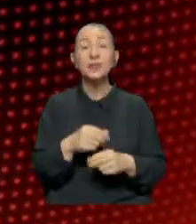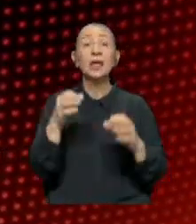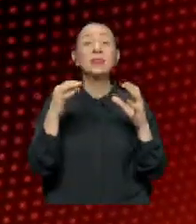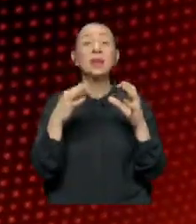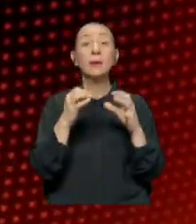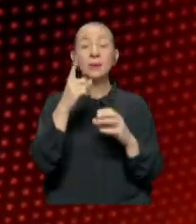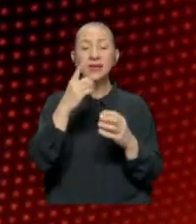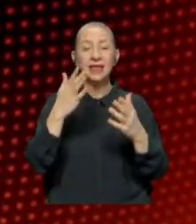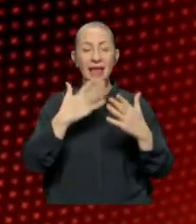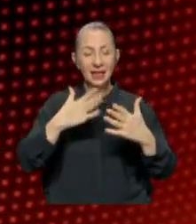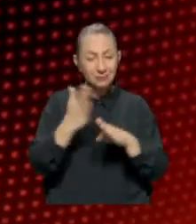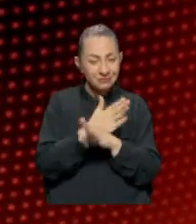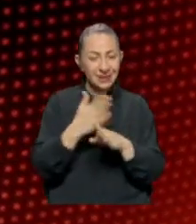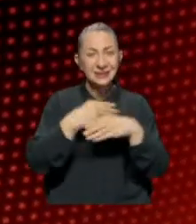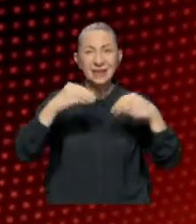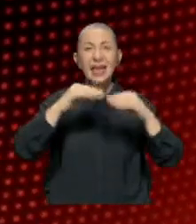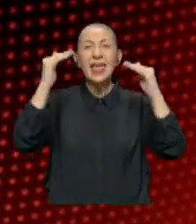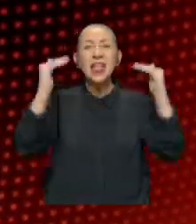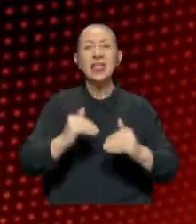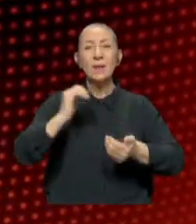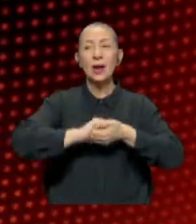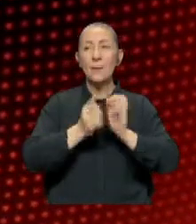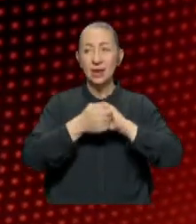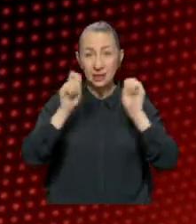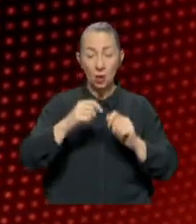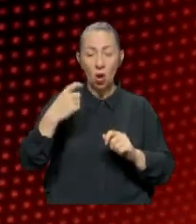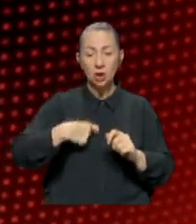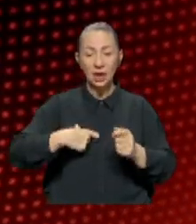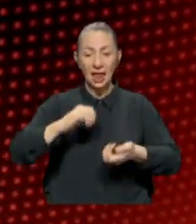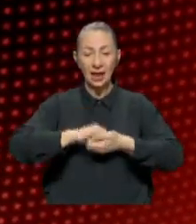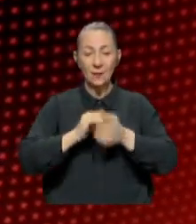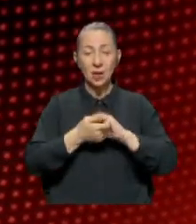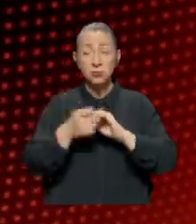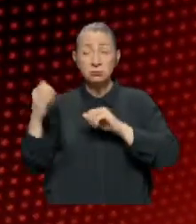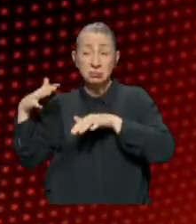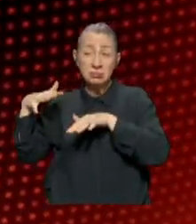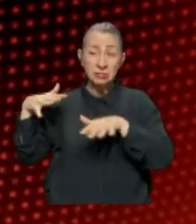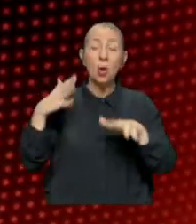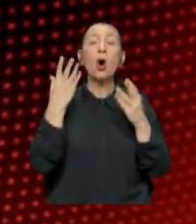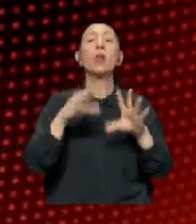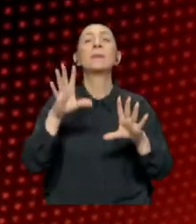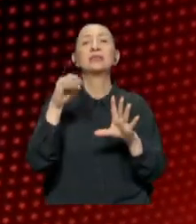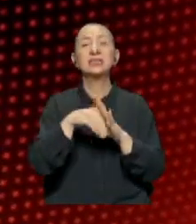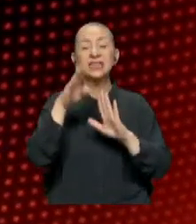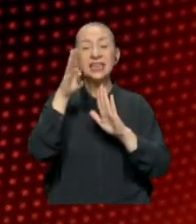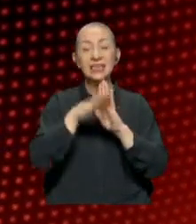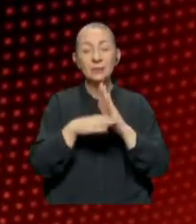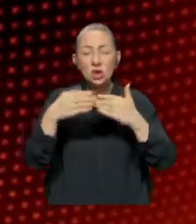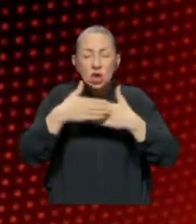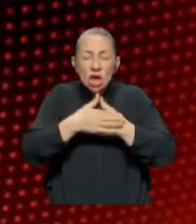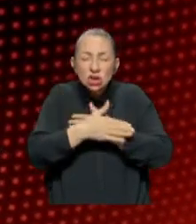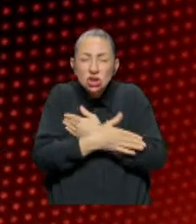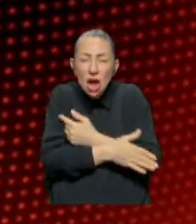Diyarbakır'da bir çeyiz mağazası indirim kampanyası yaptı. Açılışa özel kampanyada izdiham yaşanmaması için indirim gece